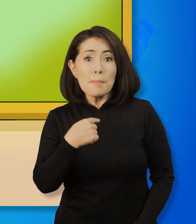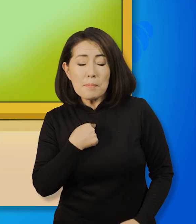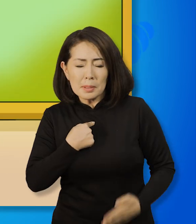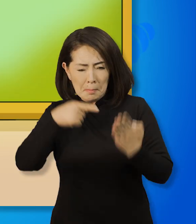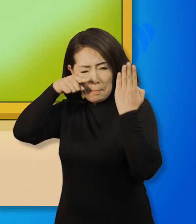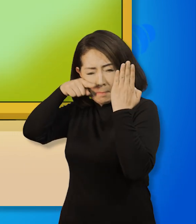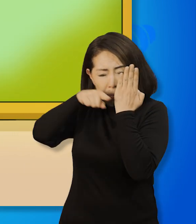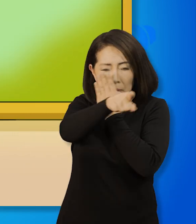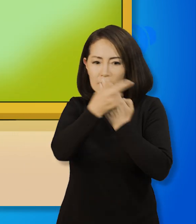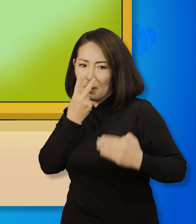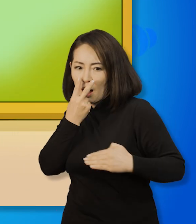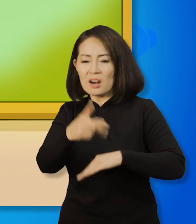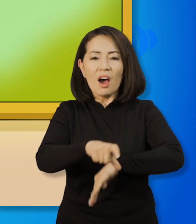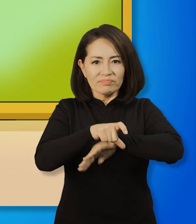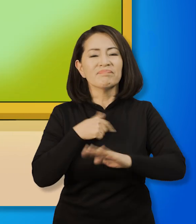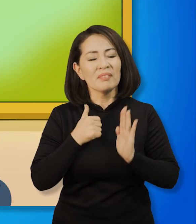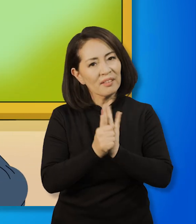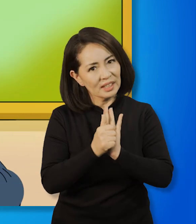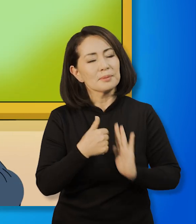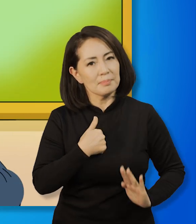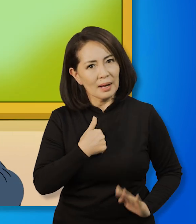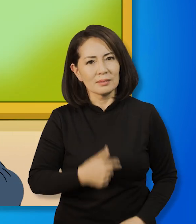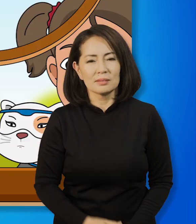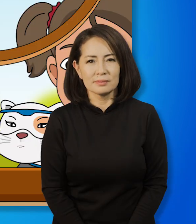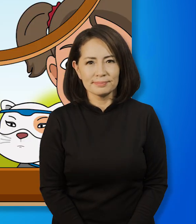Би далдын имийг харах даргахан өвдстэй билээ.